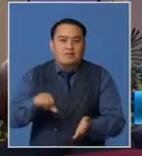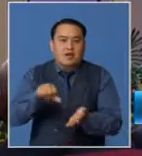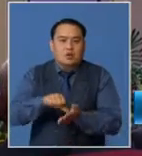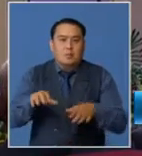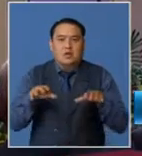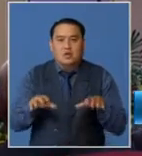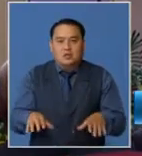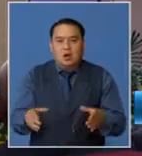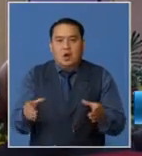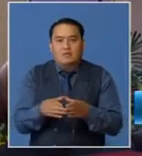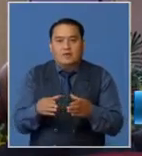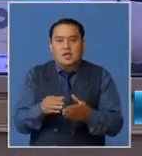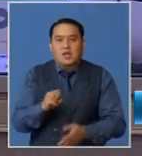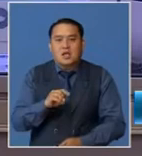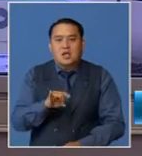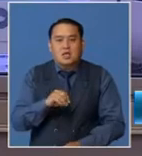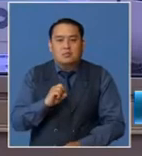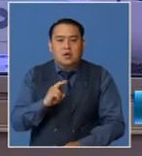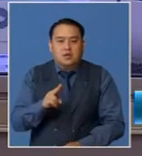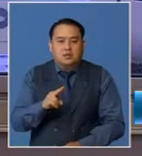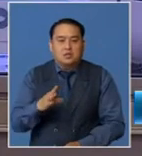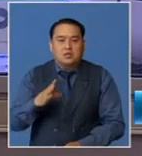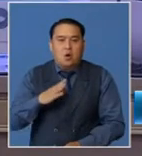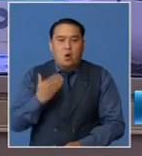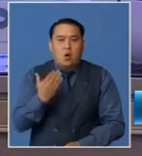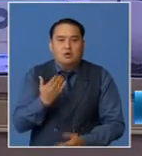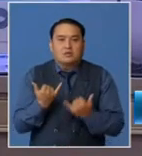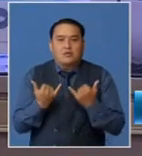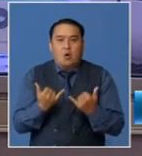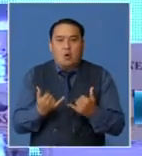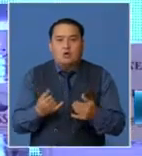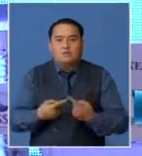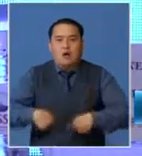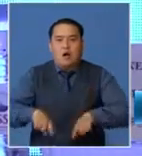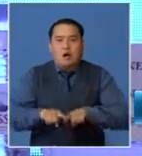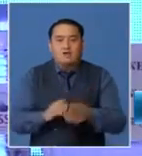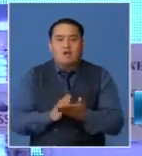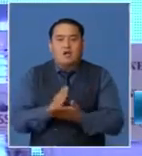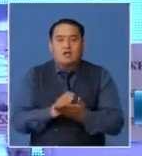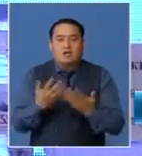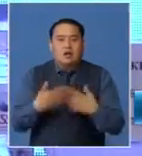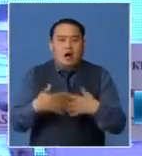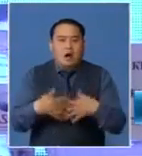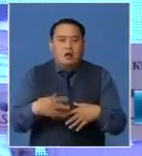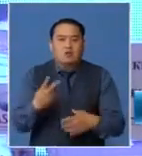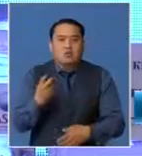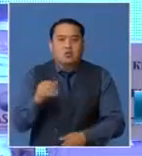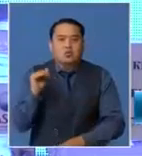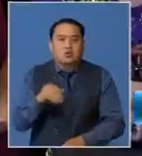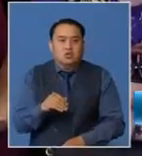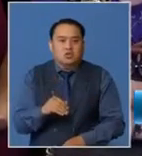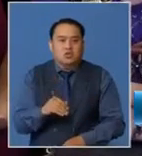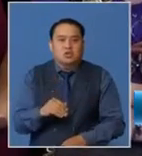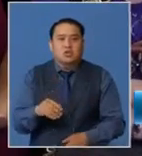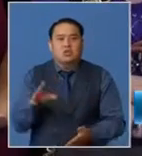выступил председатель областного совета ветеранов Ермек Келемсеид. Сегодня в рядах организации ветеранов насчитывается более 200 тысяч